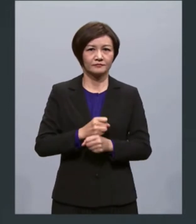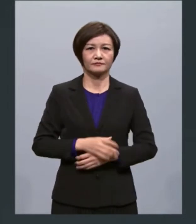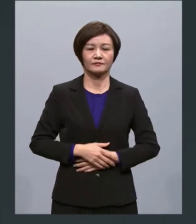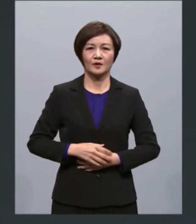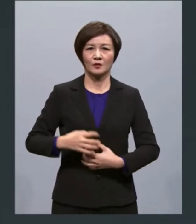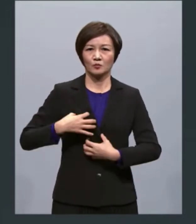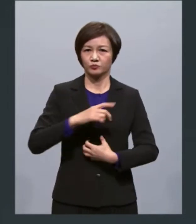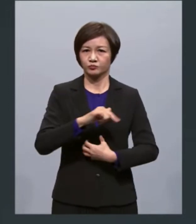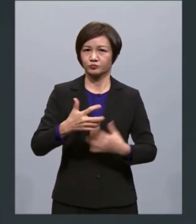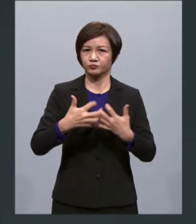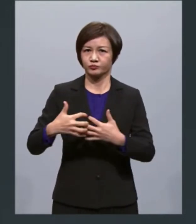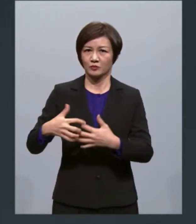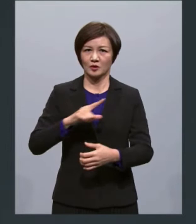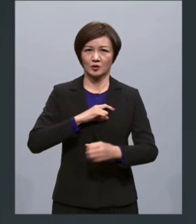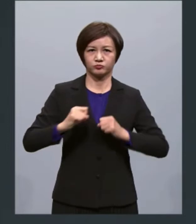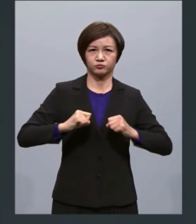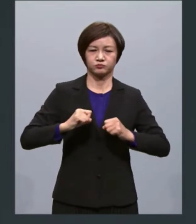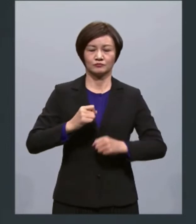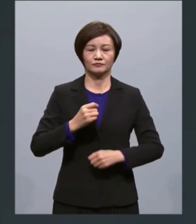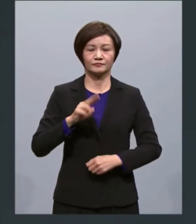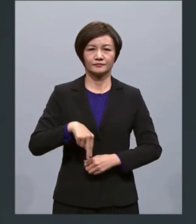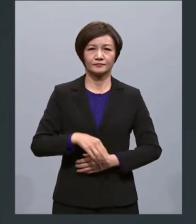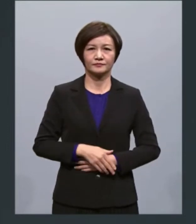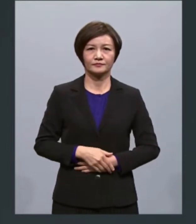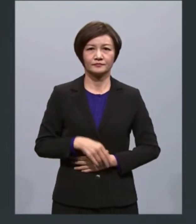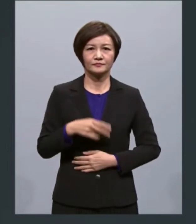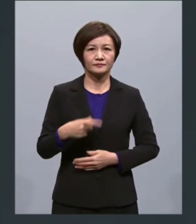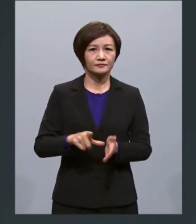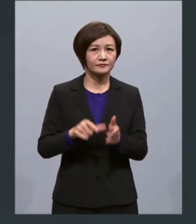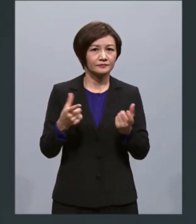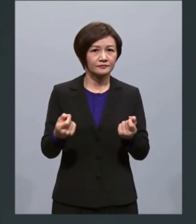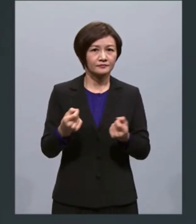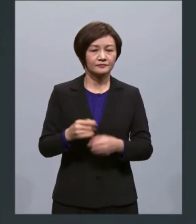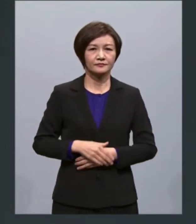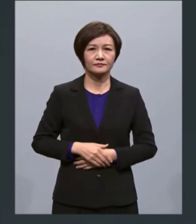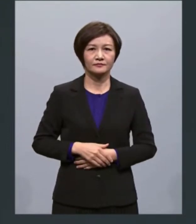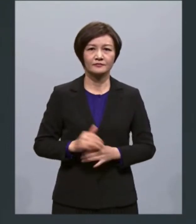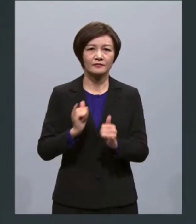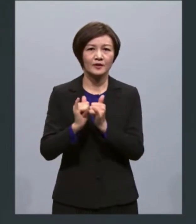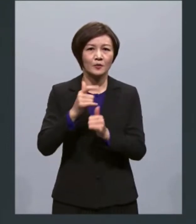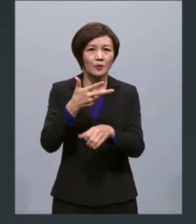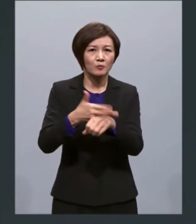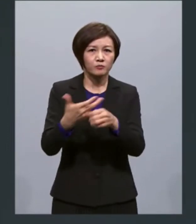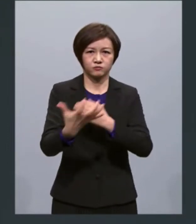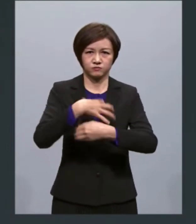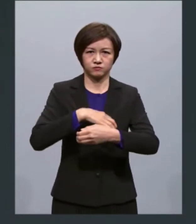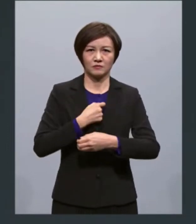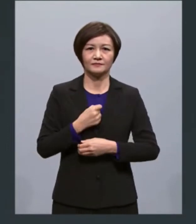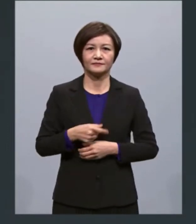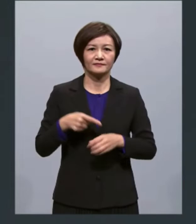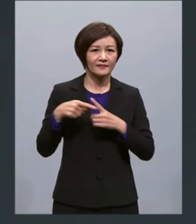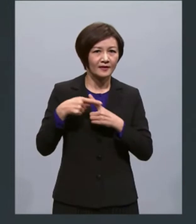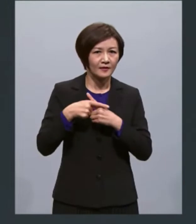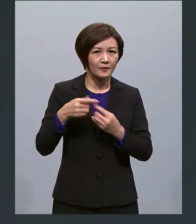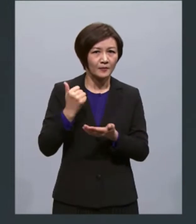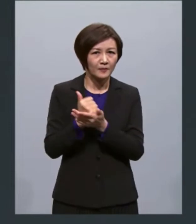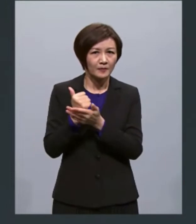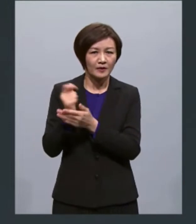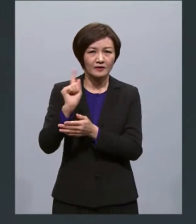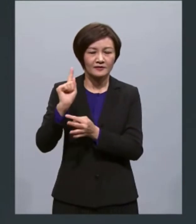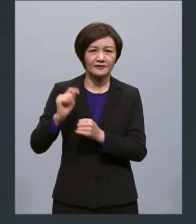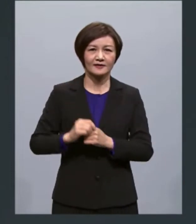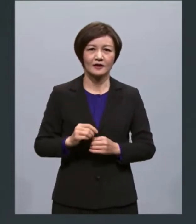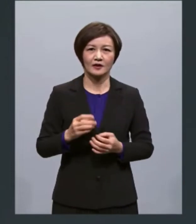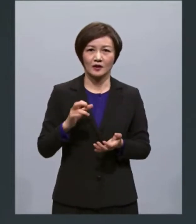国防自主的能力。同时，我们也会广纳民间的技术，将研发能量集中在